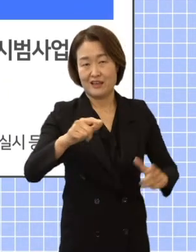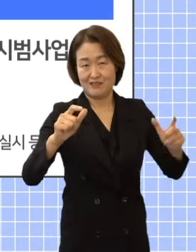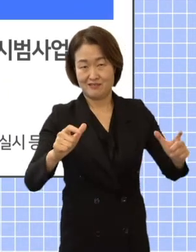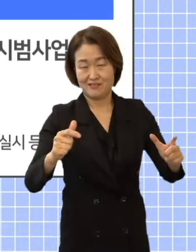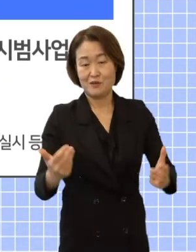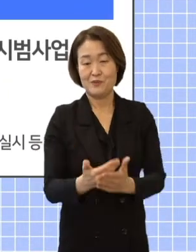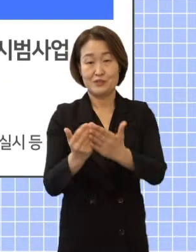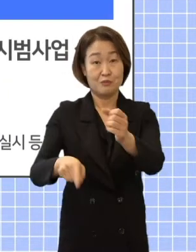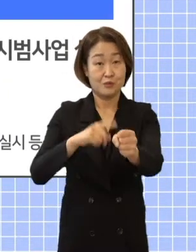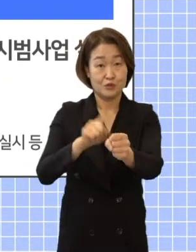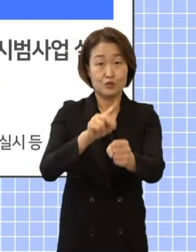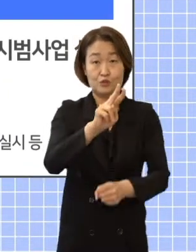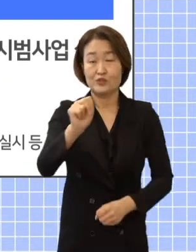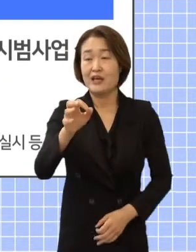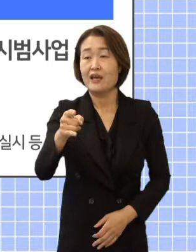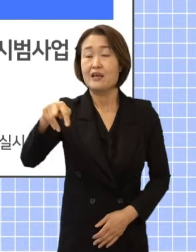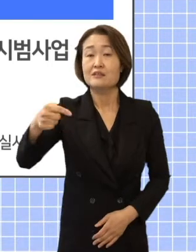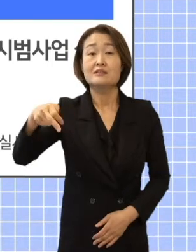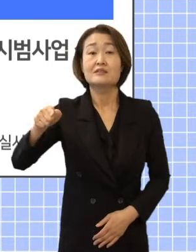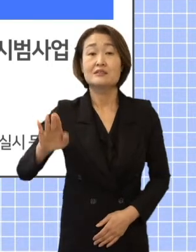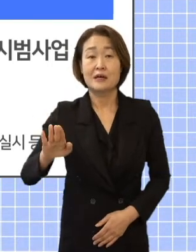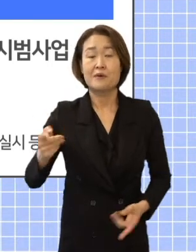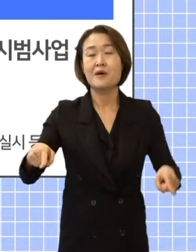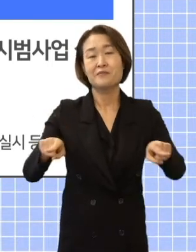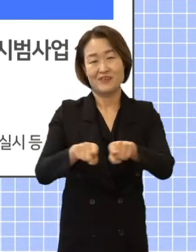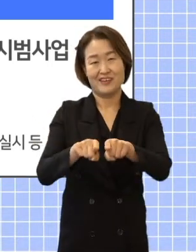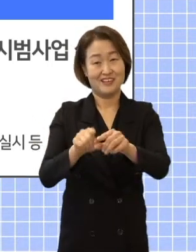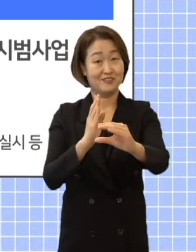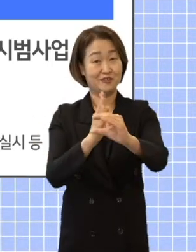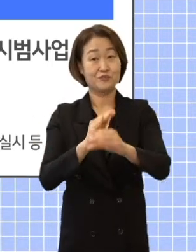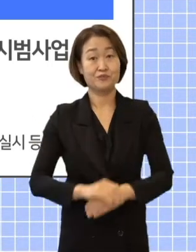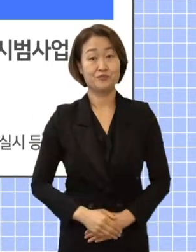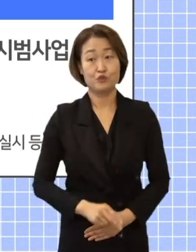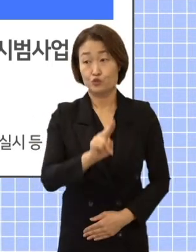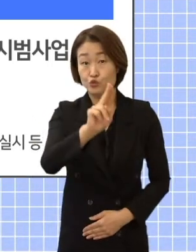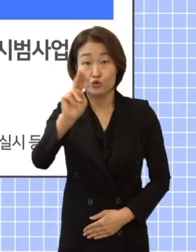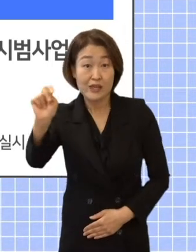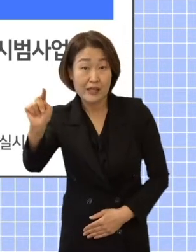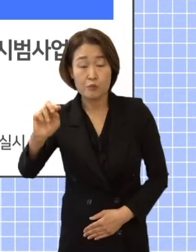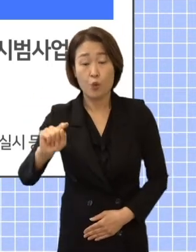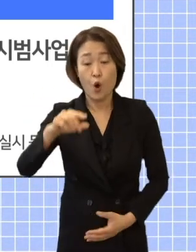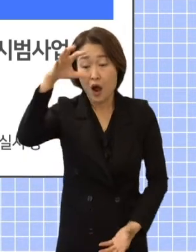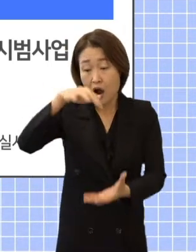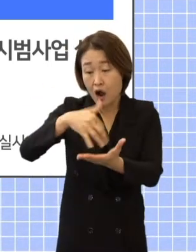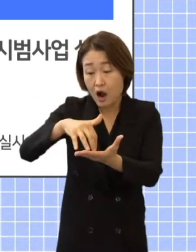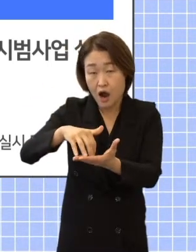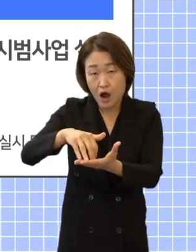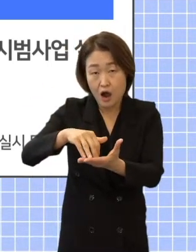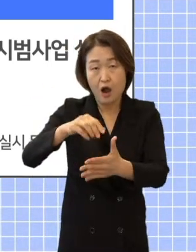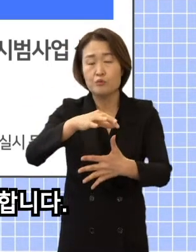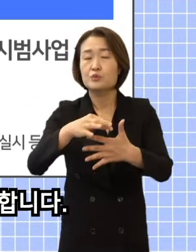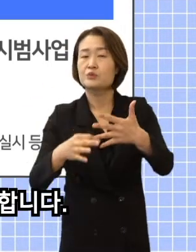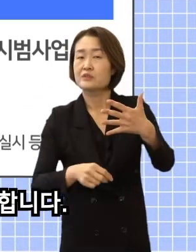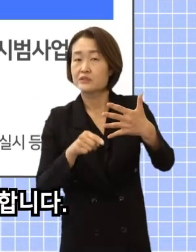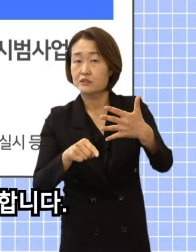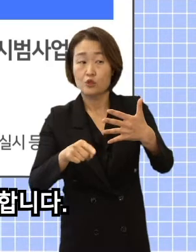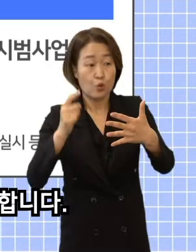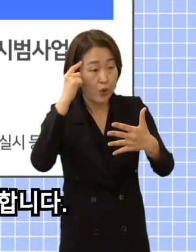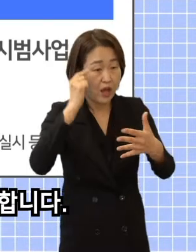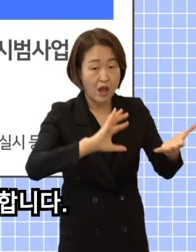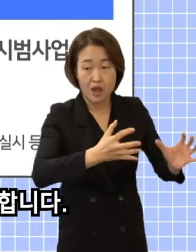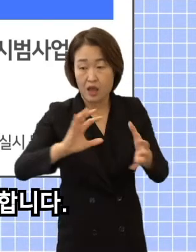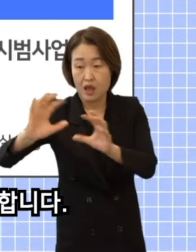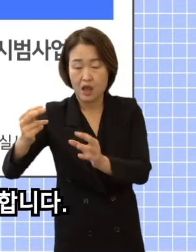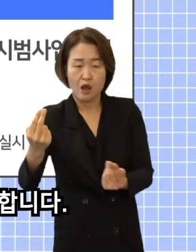지역 발전을 관장하는 UN 에스캅과 협력하여 진행하는 사업입니다. UN 에스캅 통계 구축 프로젝트는 국가